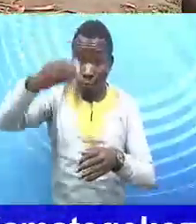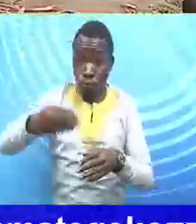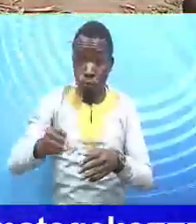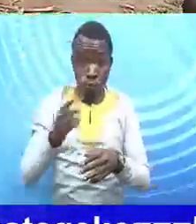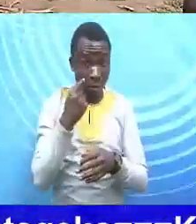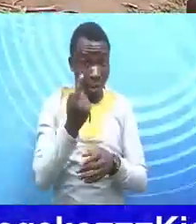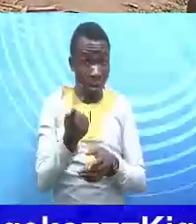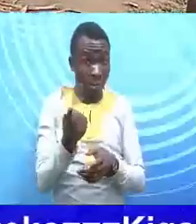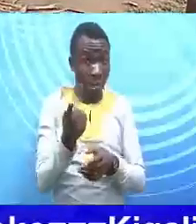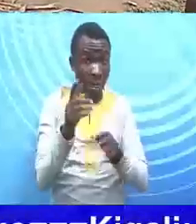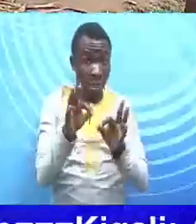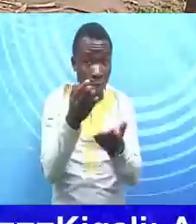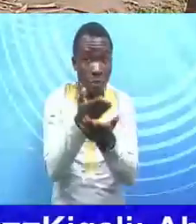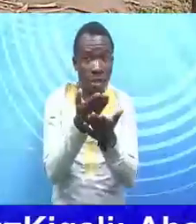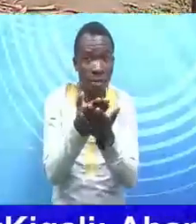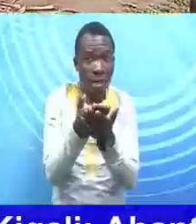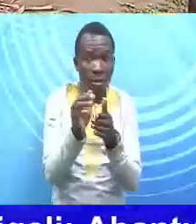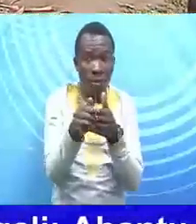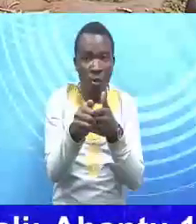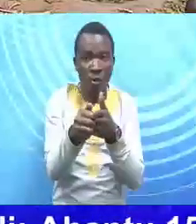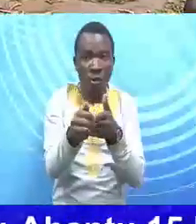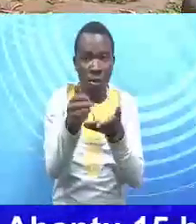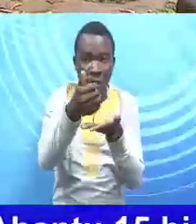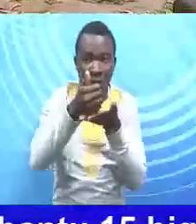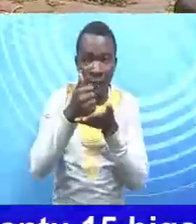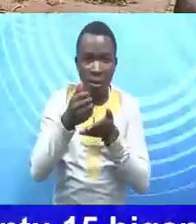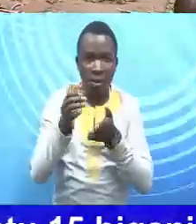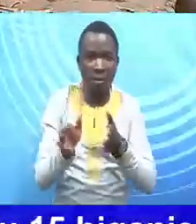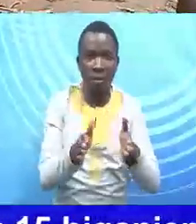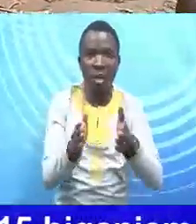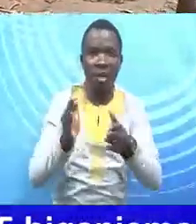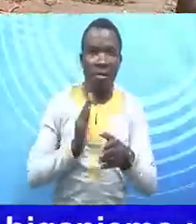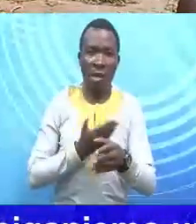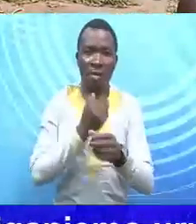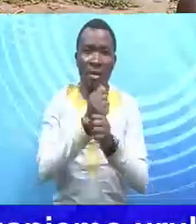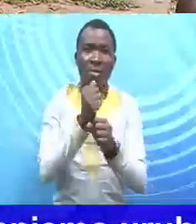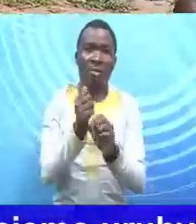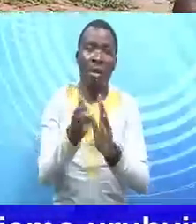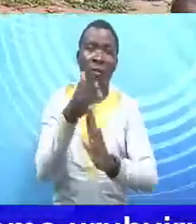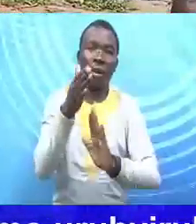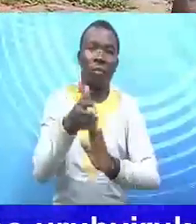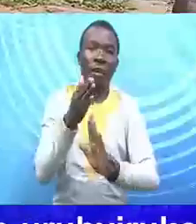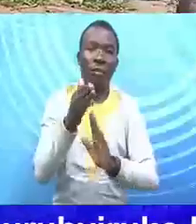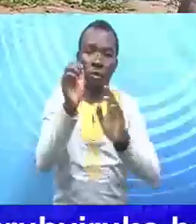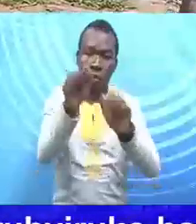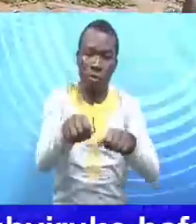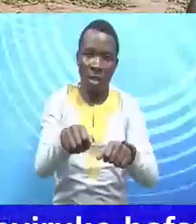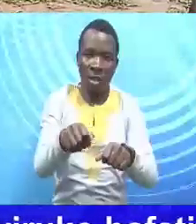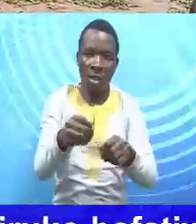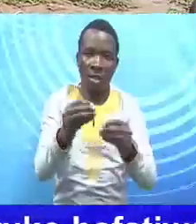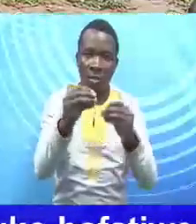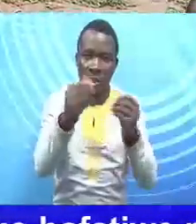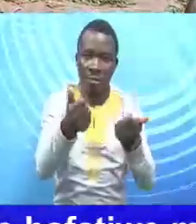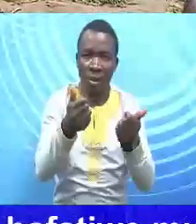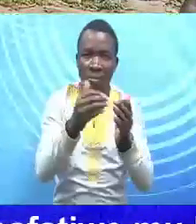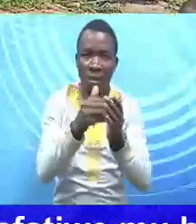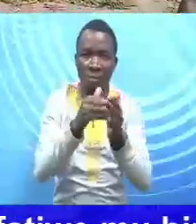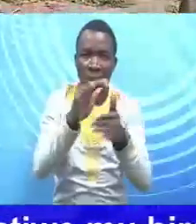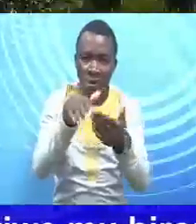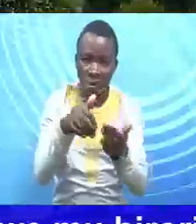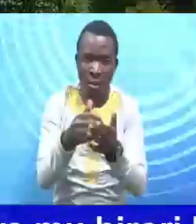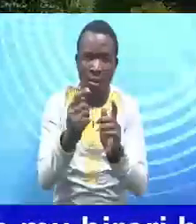kameze ikintu twasaba ubuyobozi uko bwadufashe umuhanda wacu ugakorwa vuba kugira ngo tubashe kuba twakemuriza imbogamizi tugenda